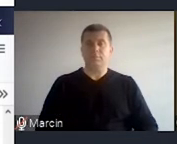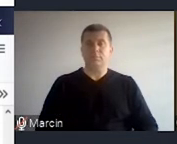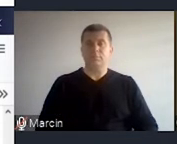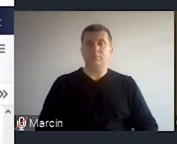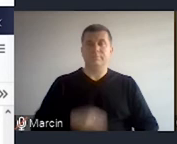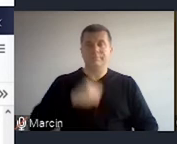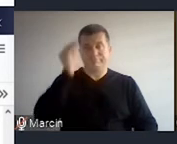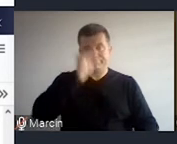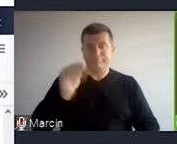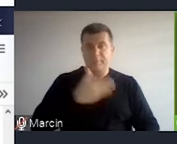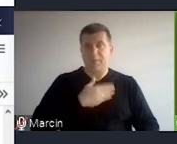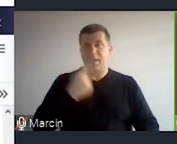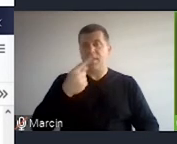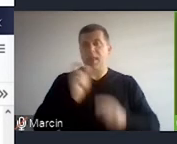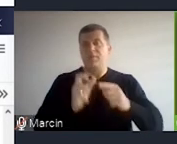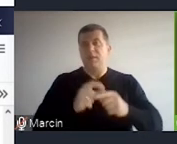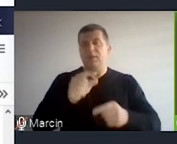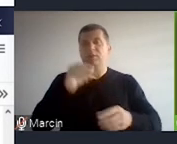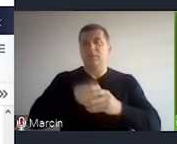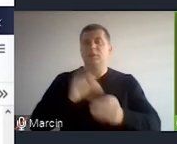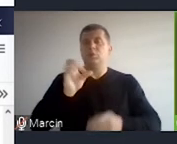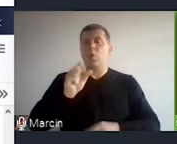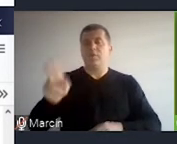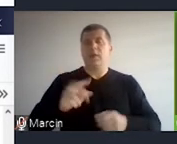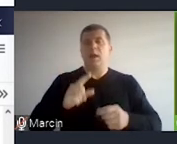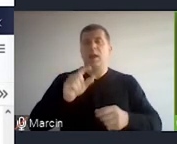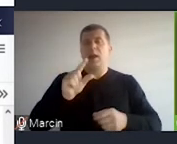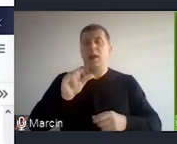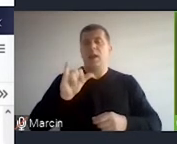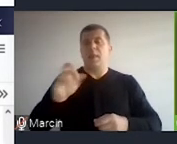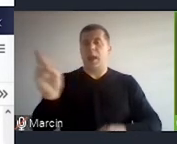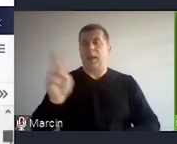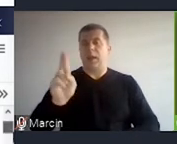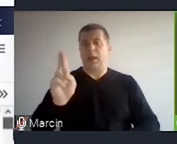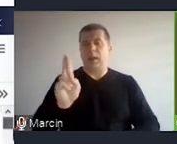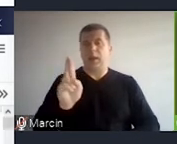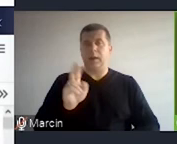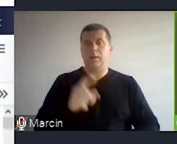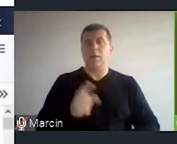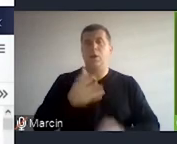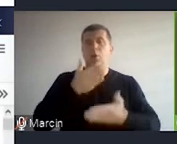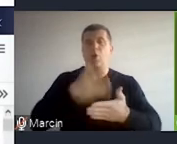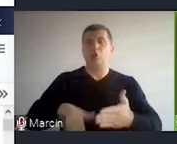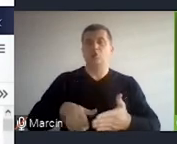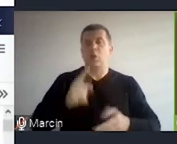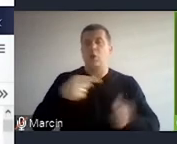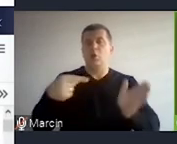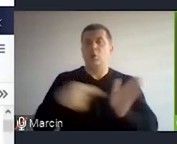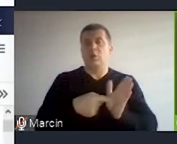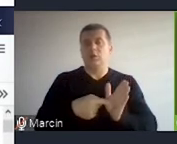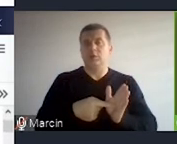Drodzy Państwo, czyli mamy definicję. W słowniku pod literą R jest definicja, a rozdział, który